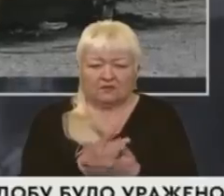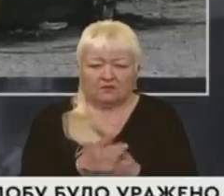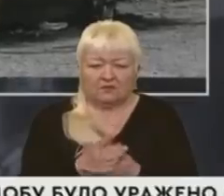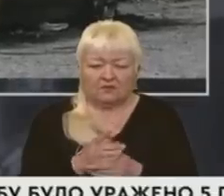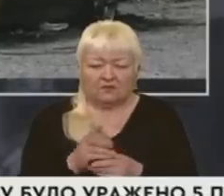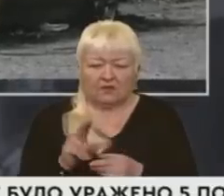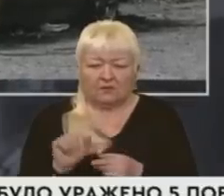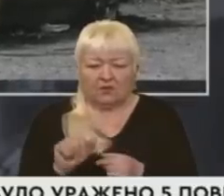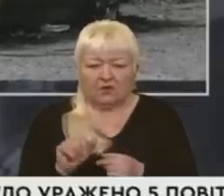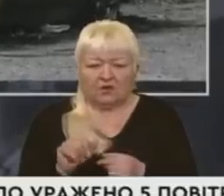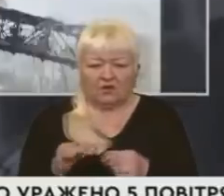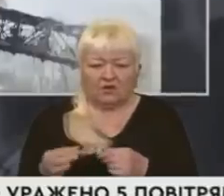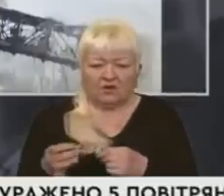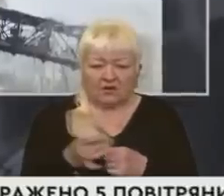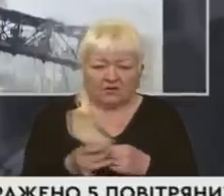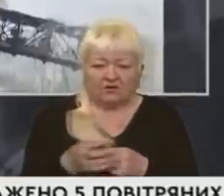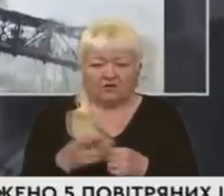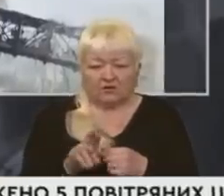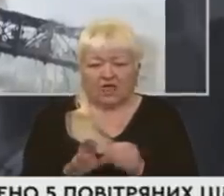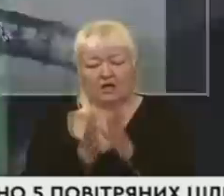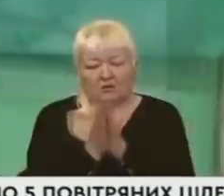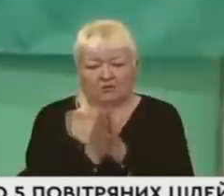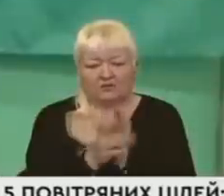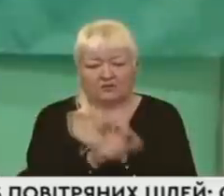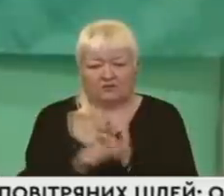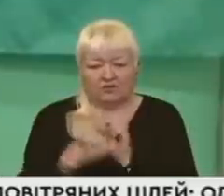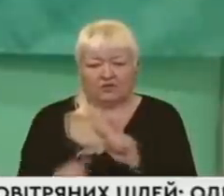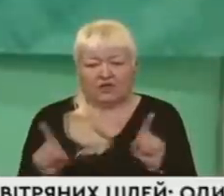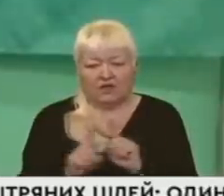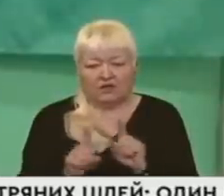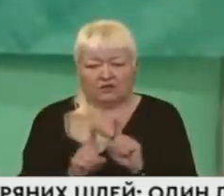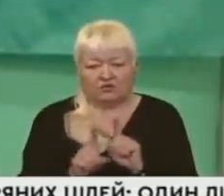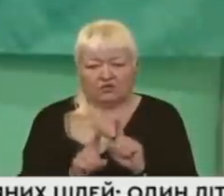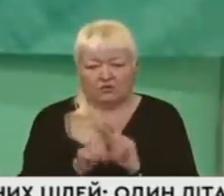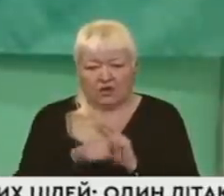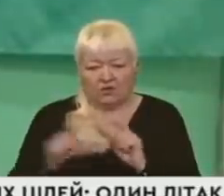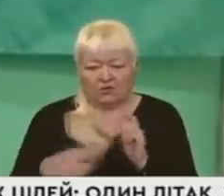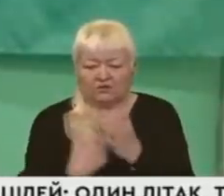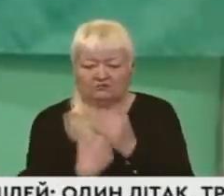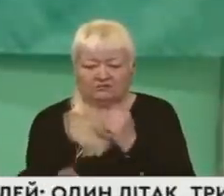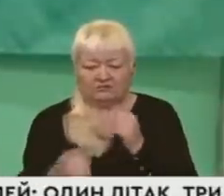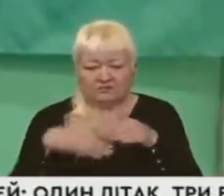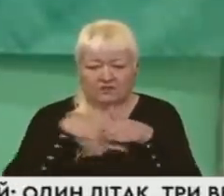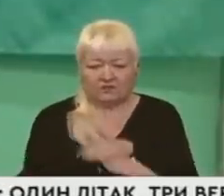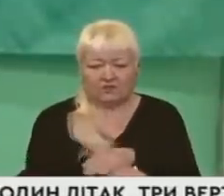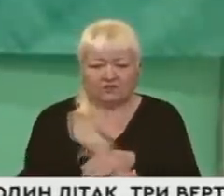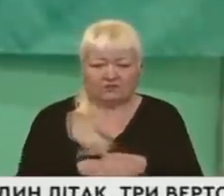попросил чтобы жителям города сегодня без надобности не выходили из помещений и